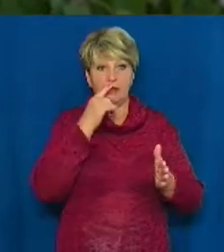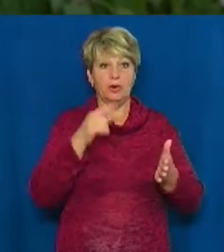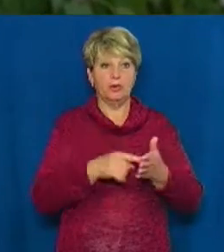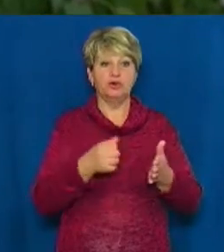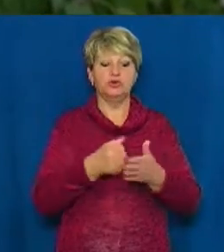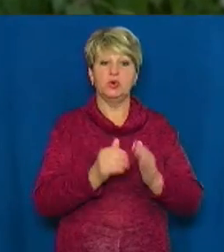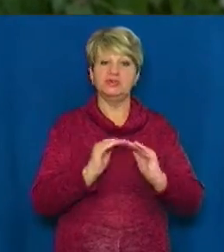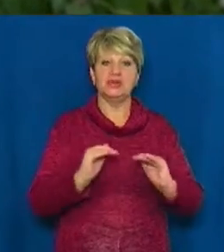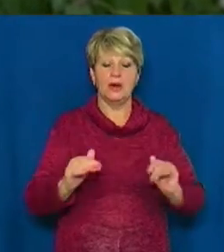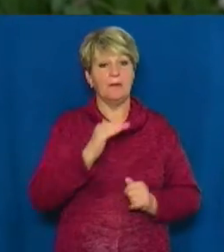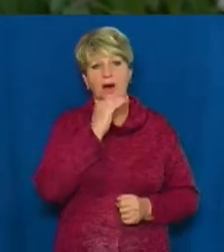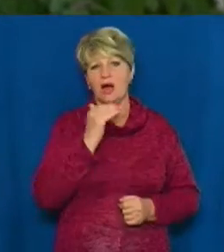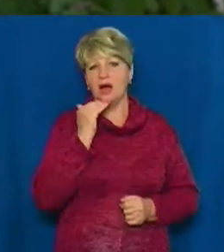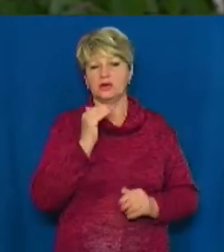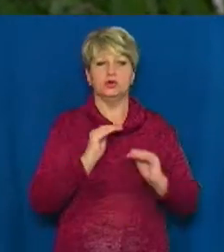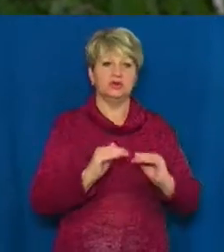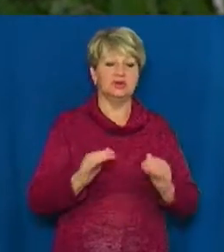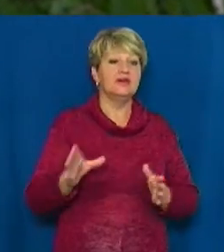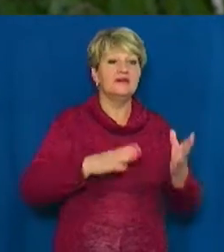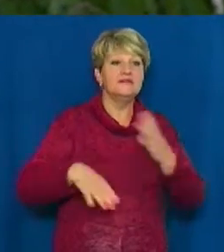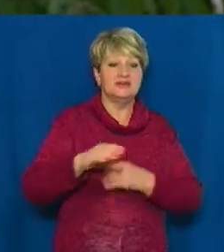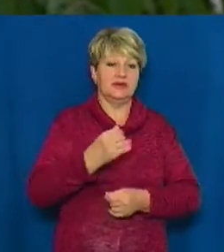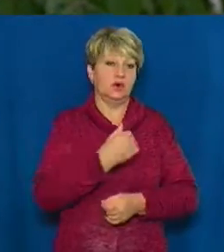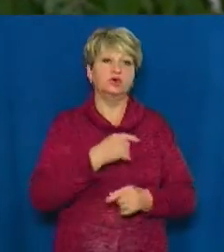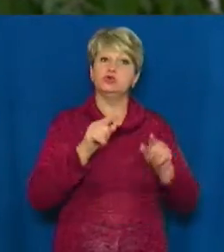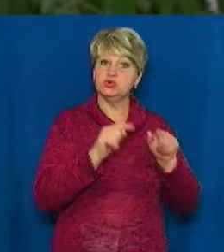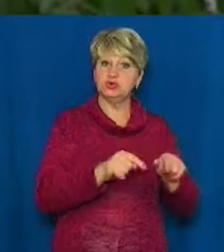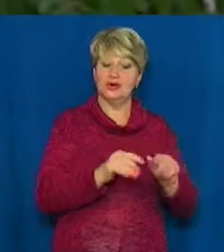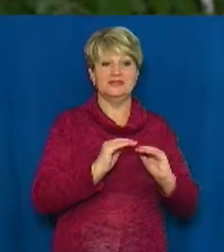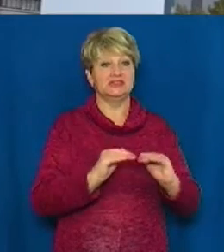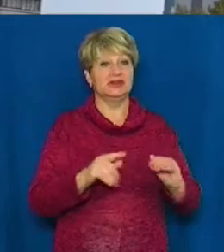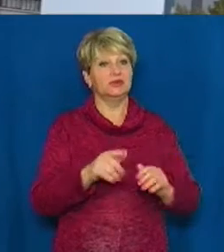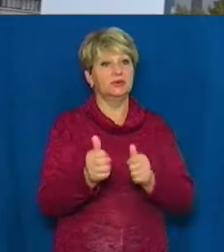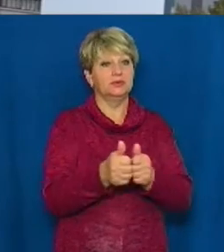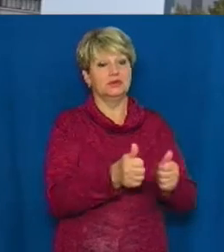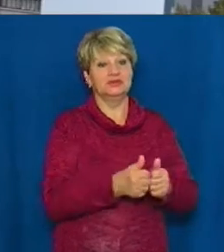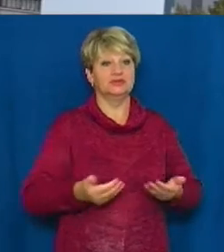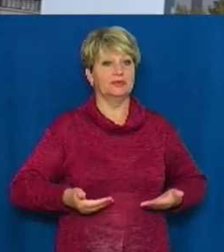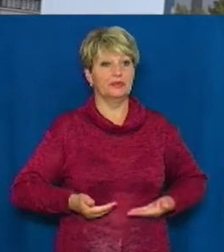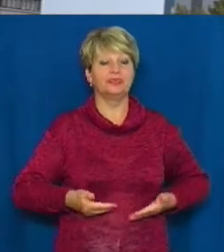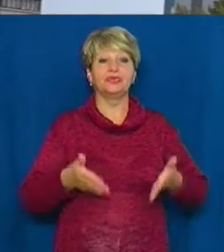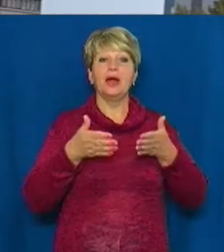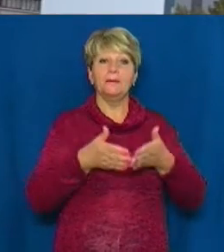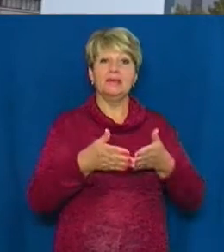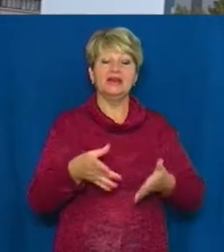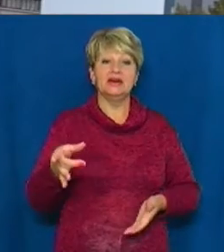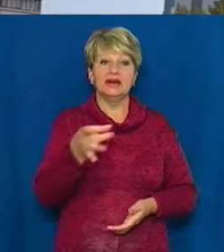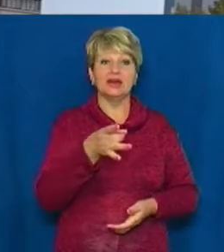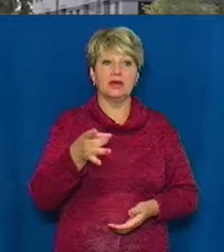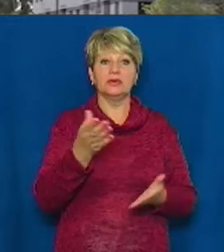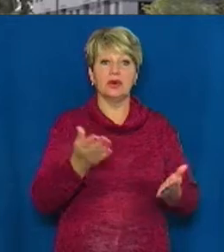Дуже багато дітей, і всі бажають до цього садочку, тому що всі тут поряд живуть. Митниця – мікрорайон міста, який